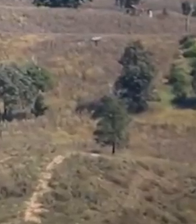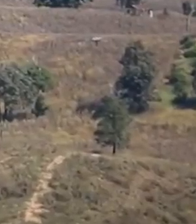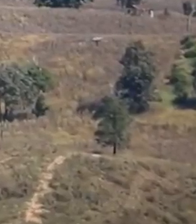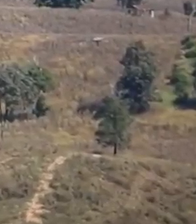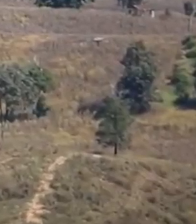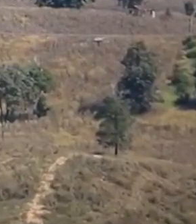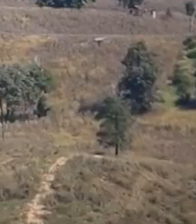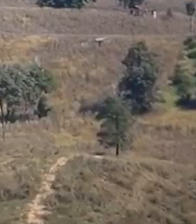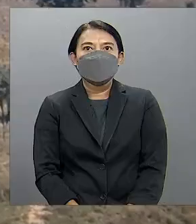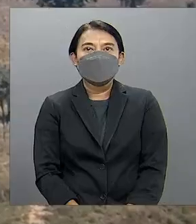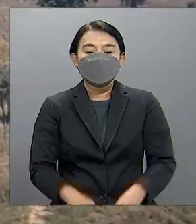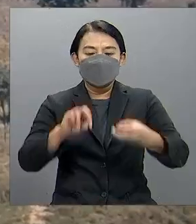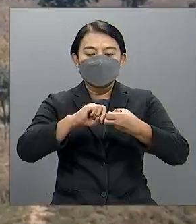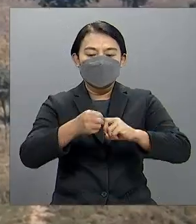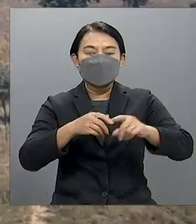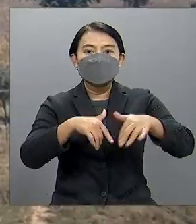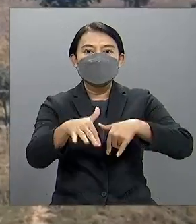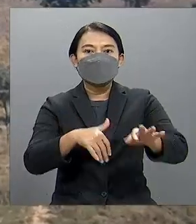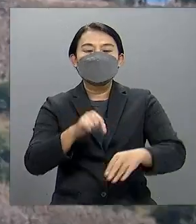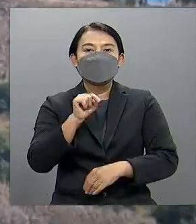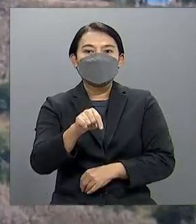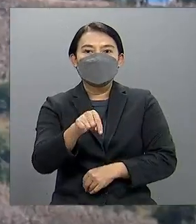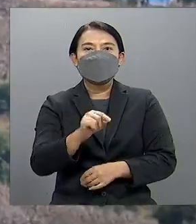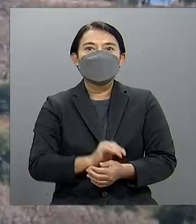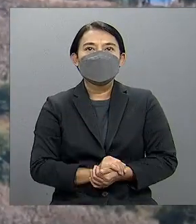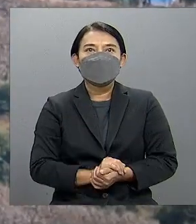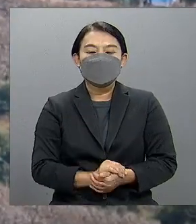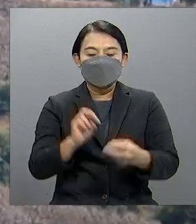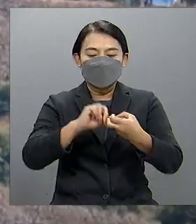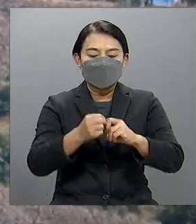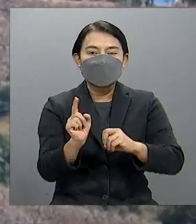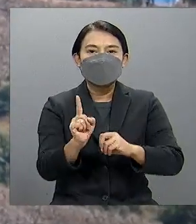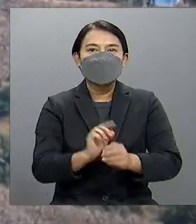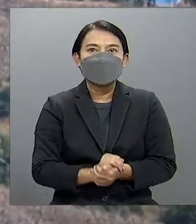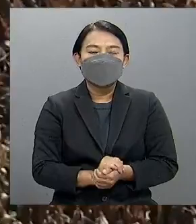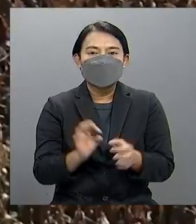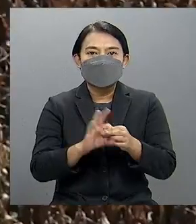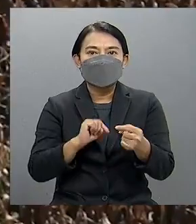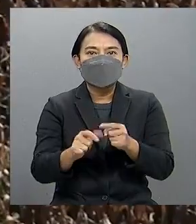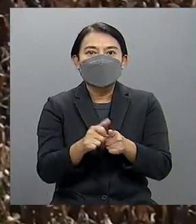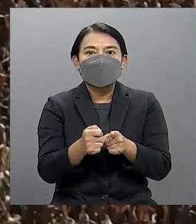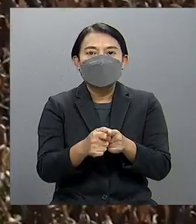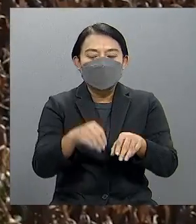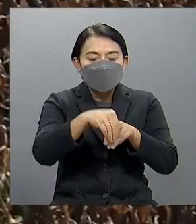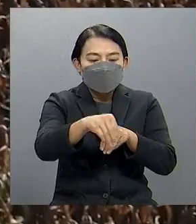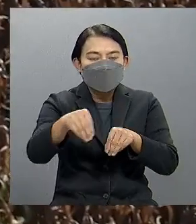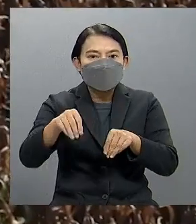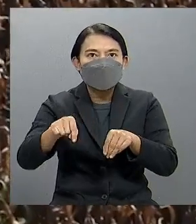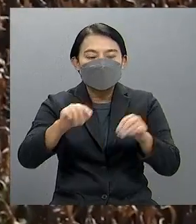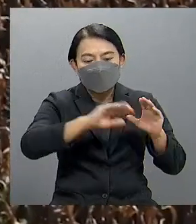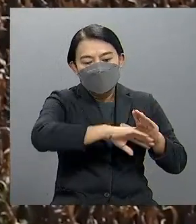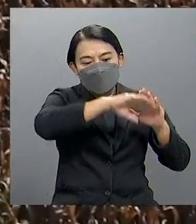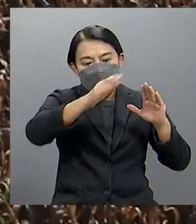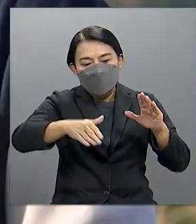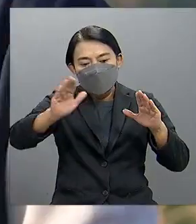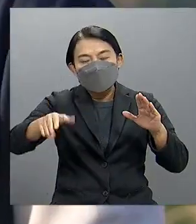ทุคนที่อยู่ เรามีปัหาเรื่องของการทำไดครัโทบนดอยครับขาพธก็ไม่ใช่เร็วร้าย แล้วก